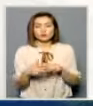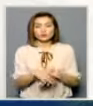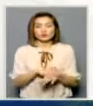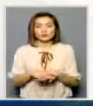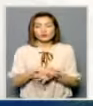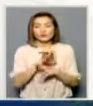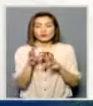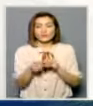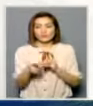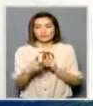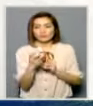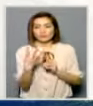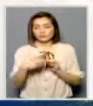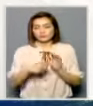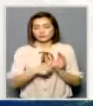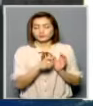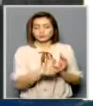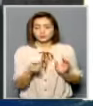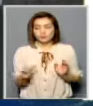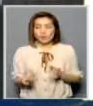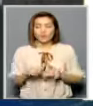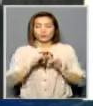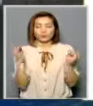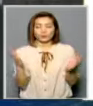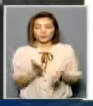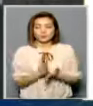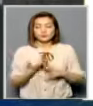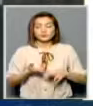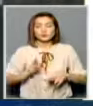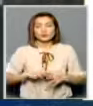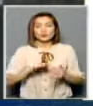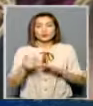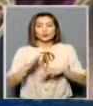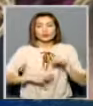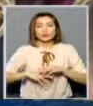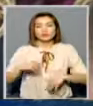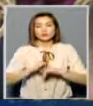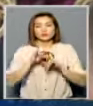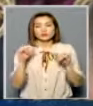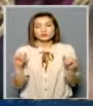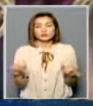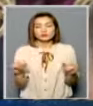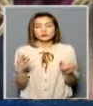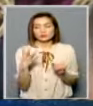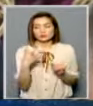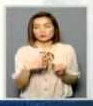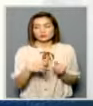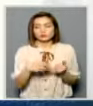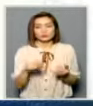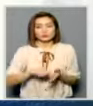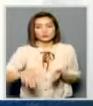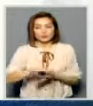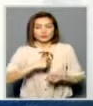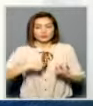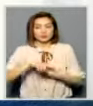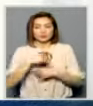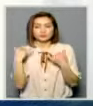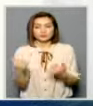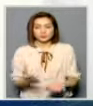халқының саны 1347 тұрғынға көбейген. Сондай-ақ ауыл шаруашылығын дамытуда 4 жер учаскесі